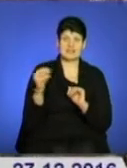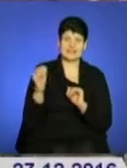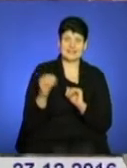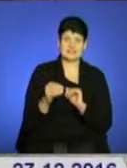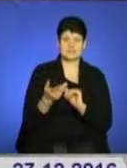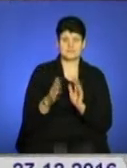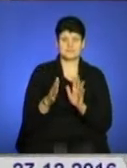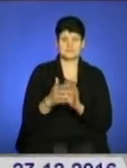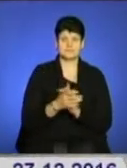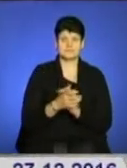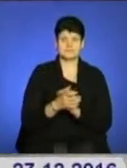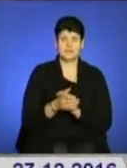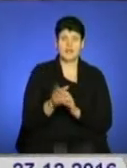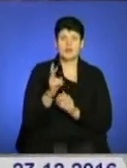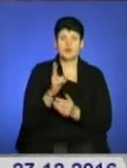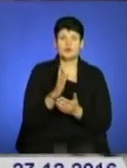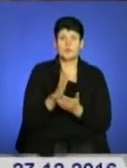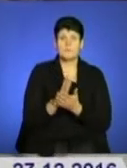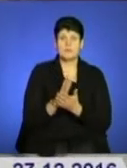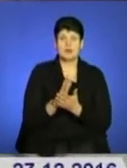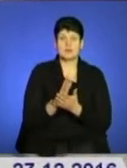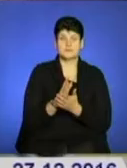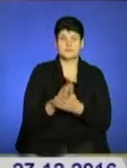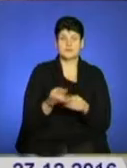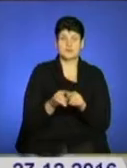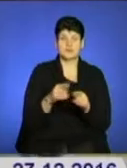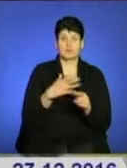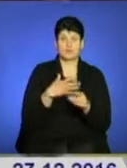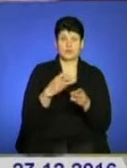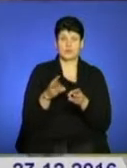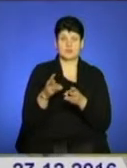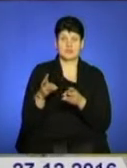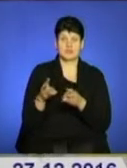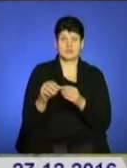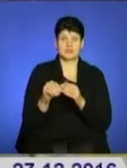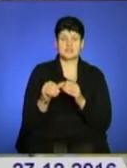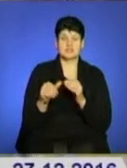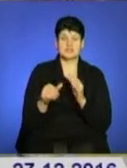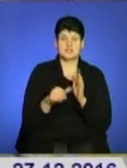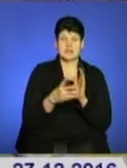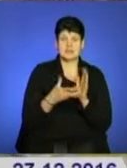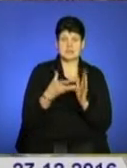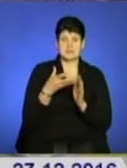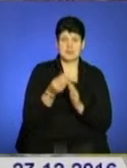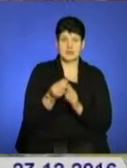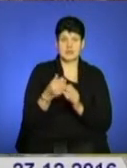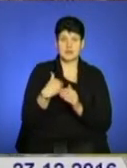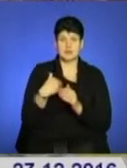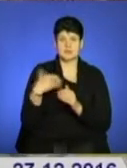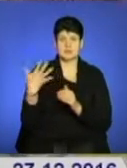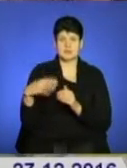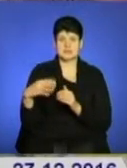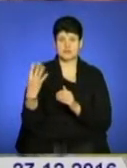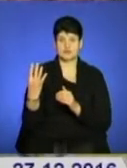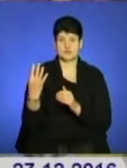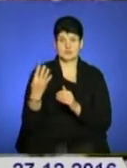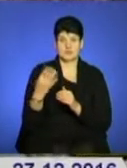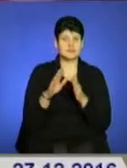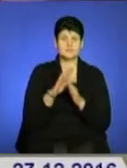ось так. Хто має такі, як ми маємо, типу котельні, то вони 16 платять за квадратний метр, а ми що до 54. Мені в